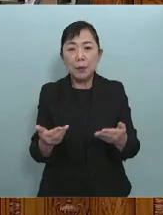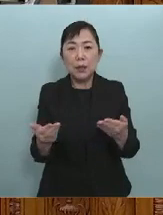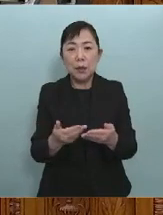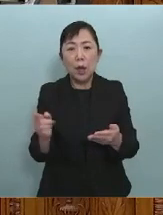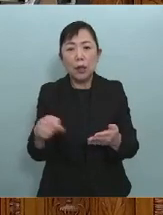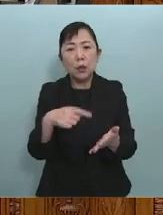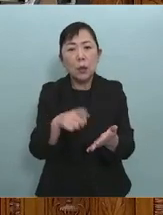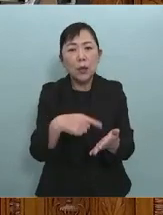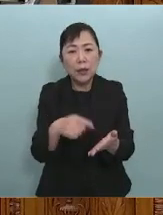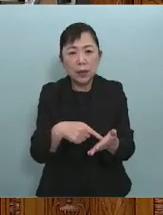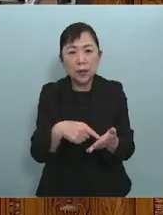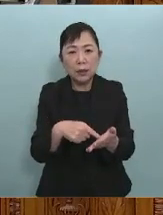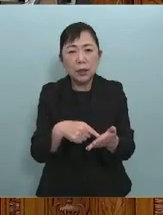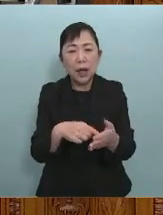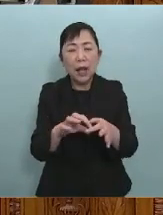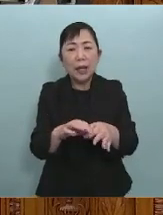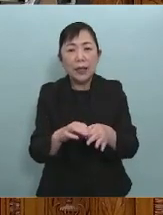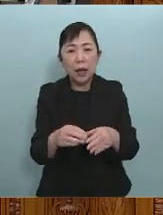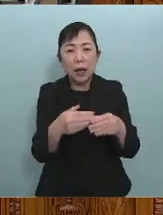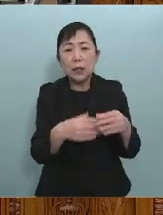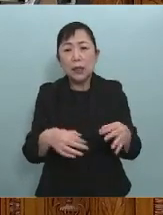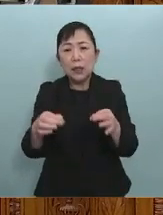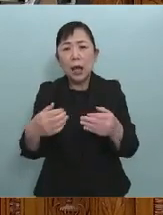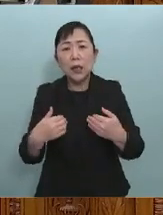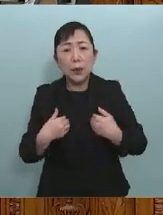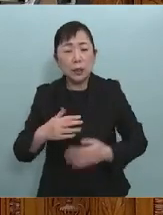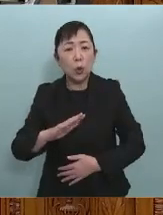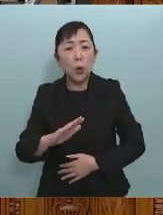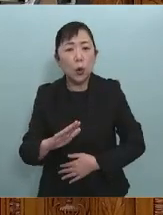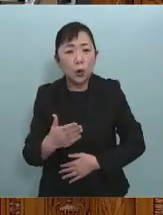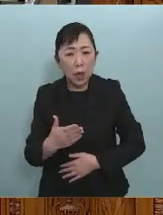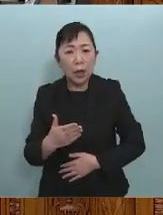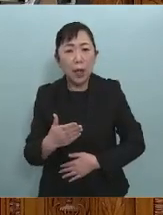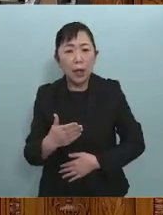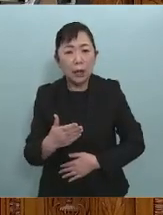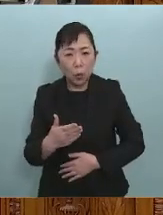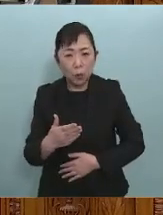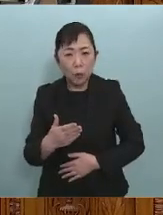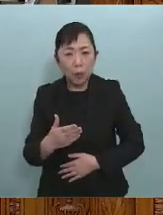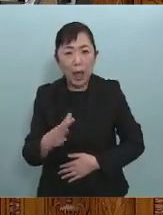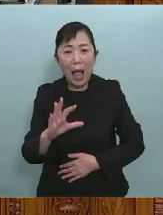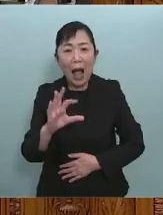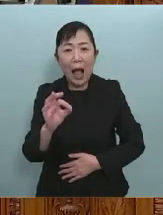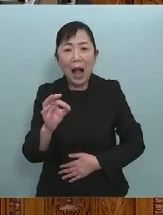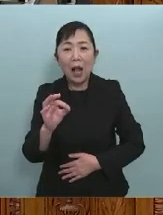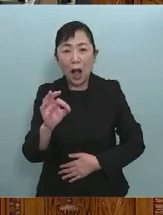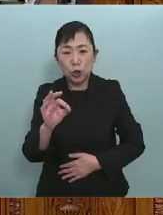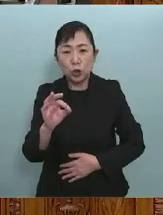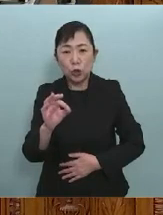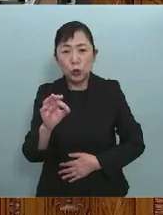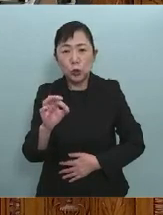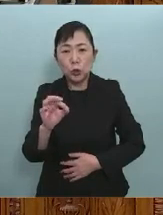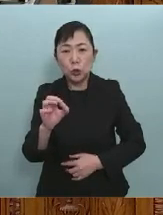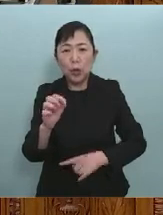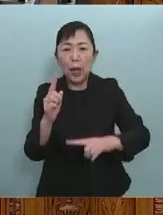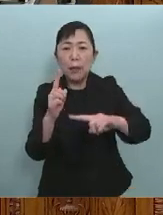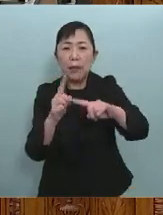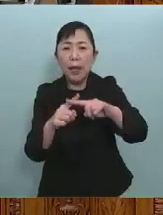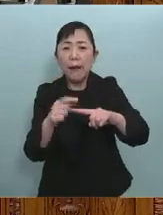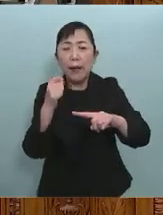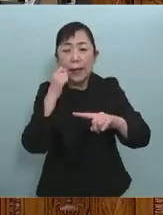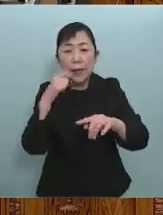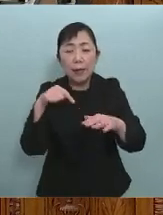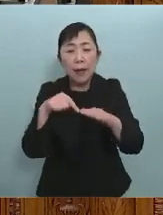まず賃上げをせざるを得ないのにそこに価格転嫁できないから皆さん困っているの